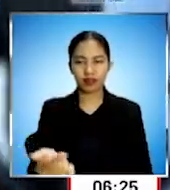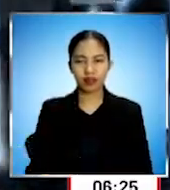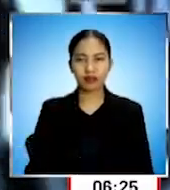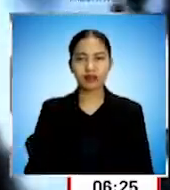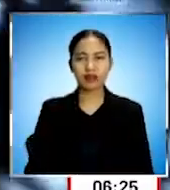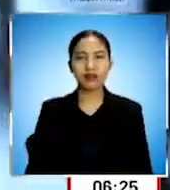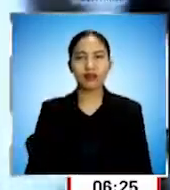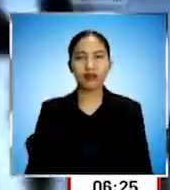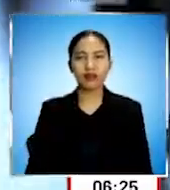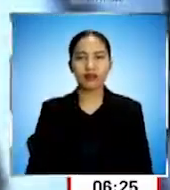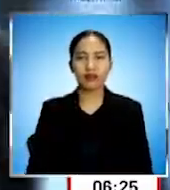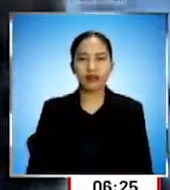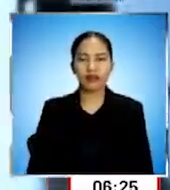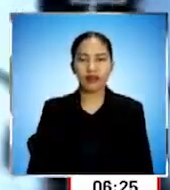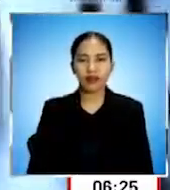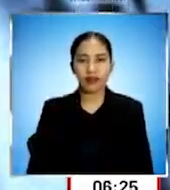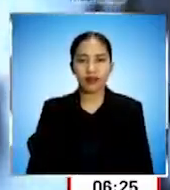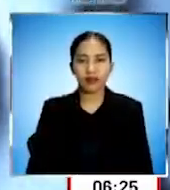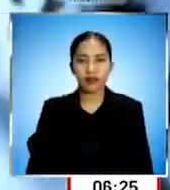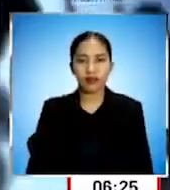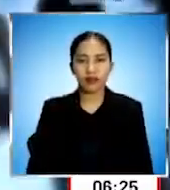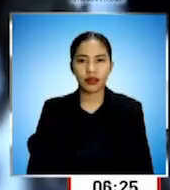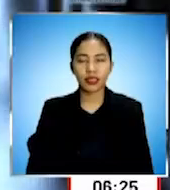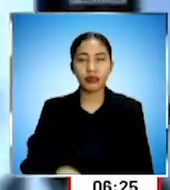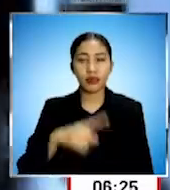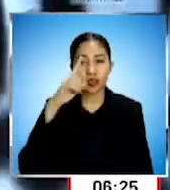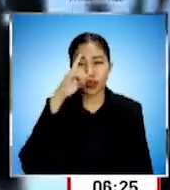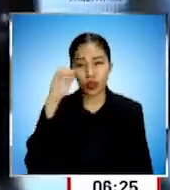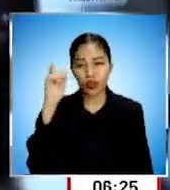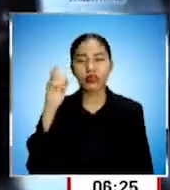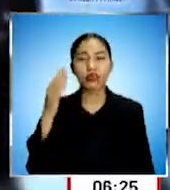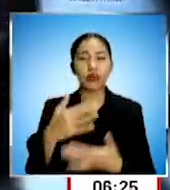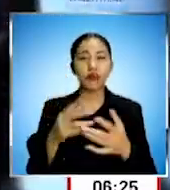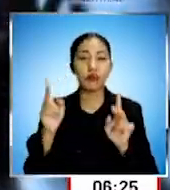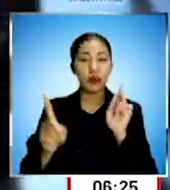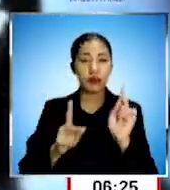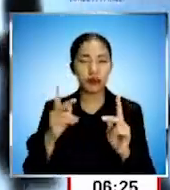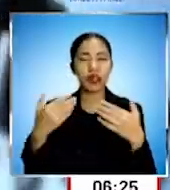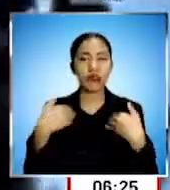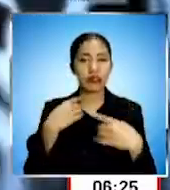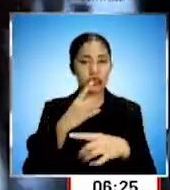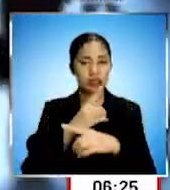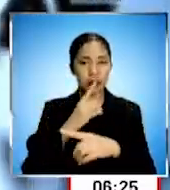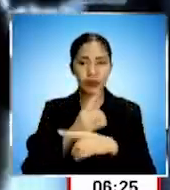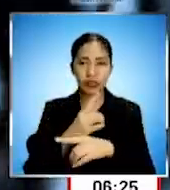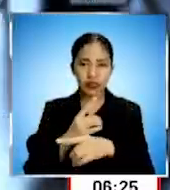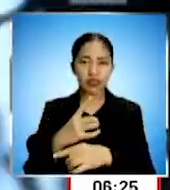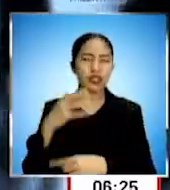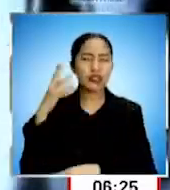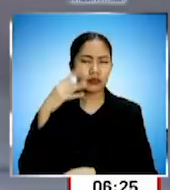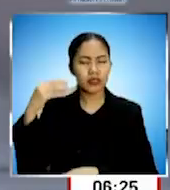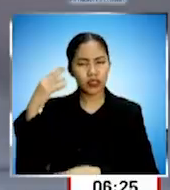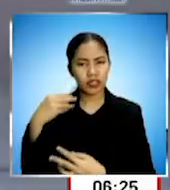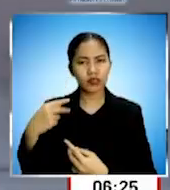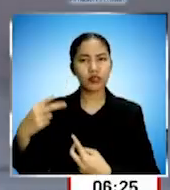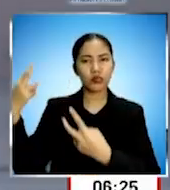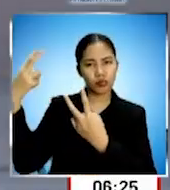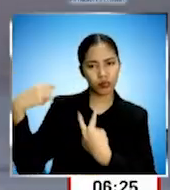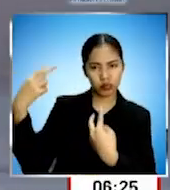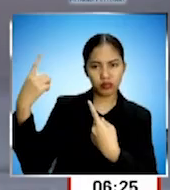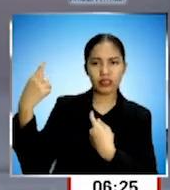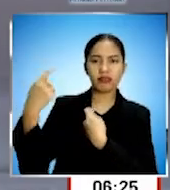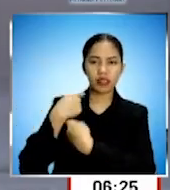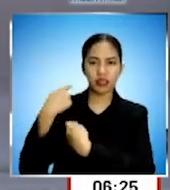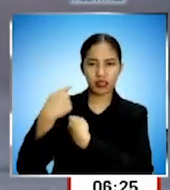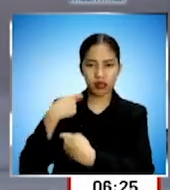Dahil sa kondisyon ng persons with disabilities o PWD, madalas silang minamata at maging tampulan ng tukso. Paano pa kaya